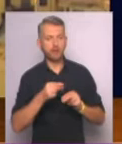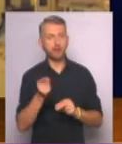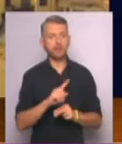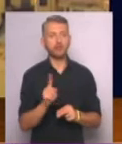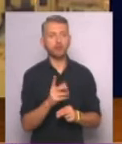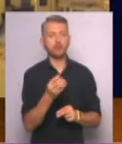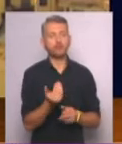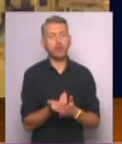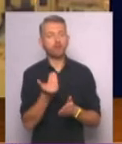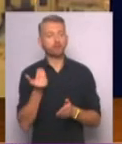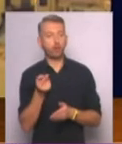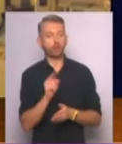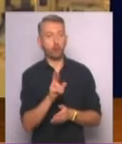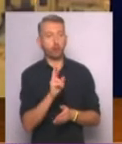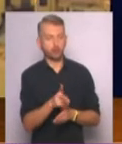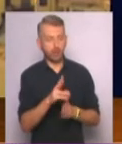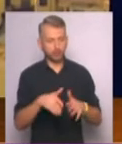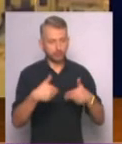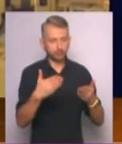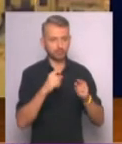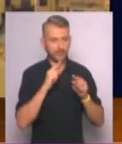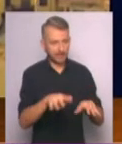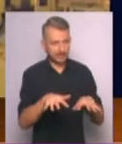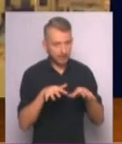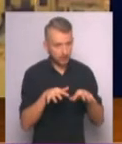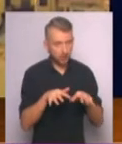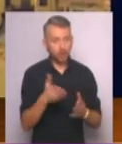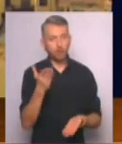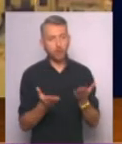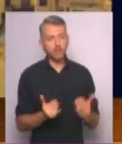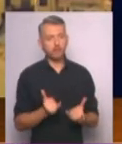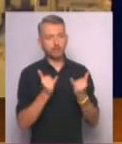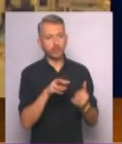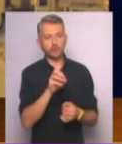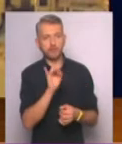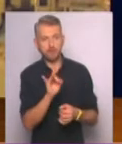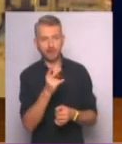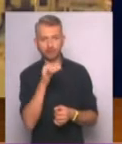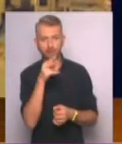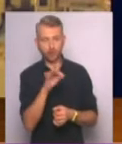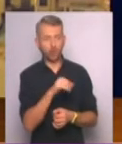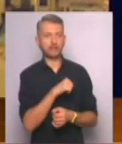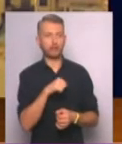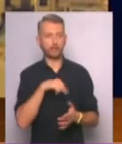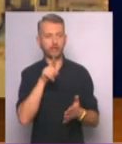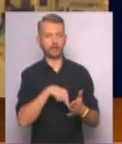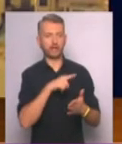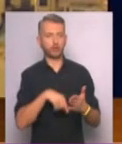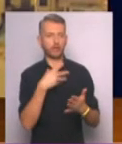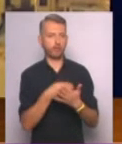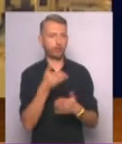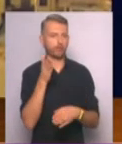ще до того, як він вийде на сесію, можливо, шановний мер Віталій Кличко самостійно скасує своє